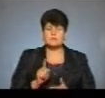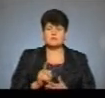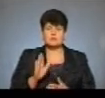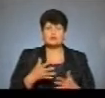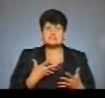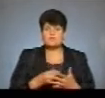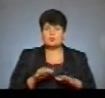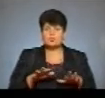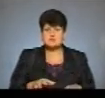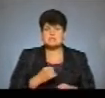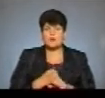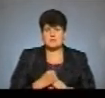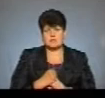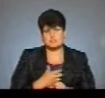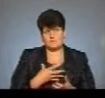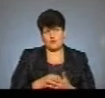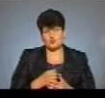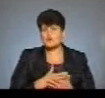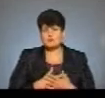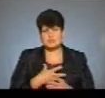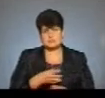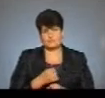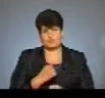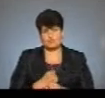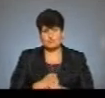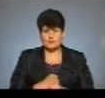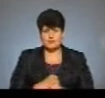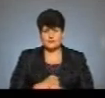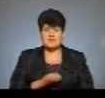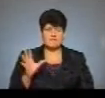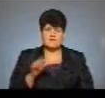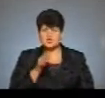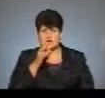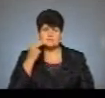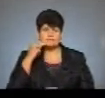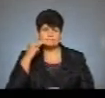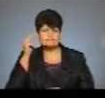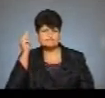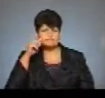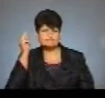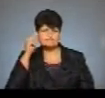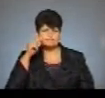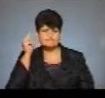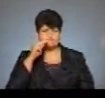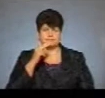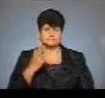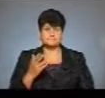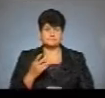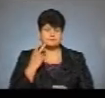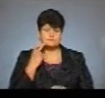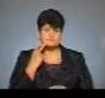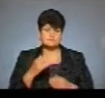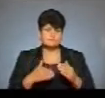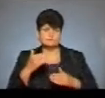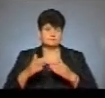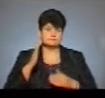місці і робити свою роботу. І, звичайно, весь час вдосконалюватися і весь час тримати руку на пульсі і йти